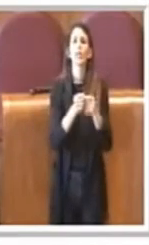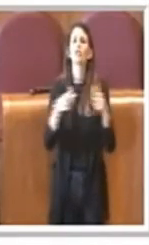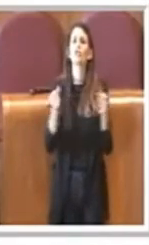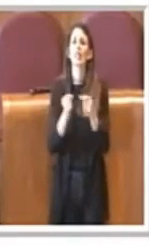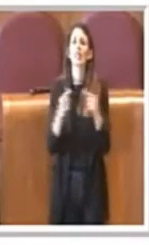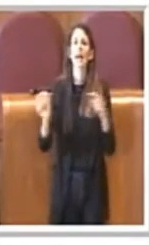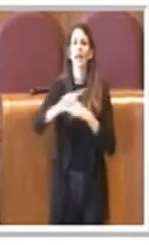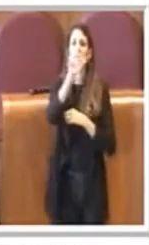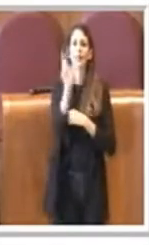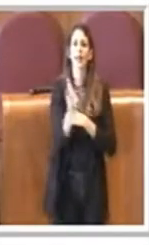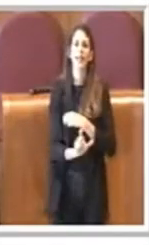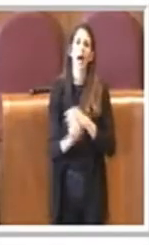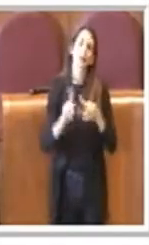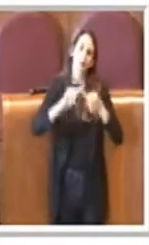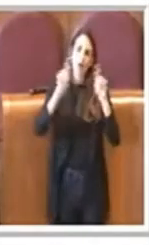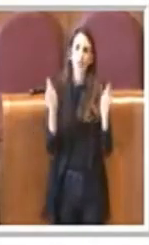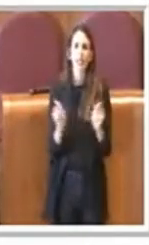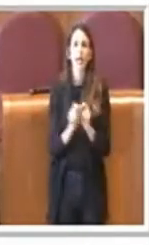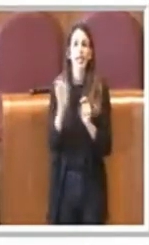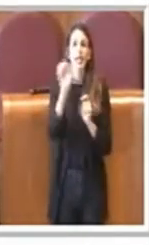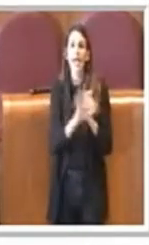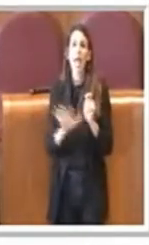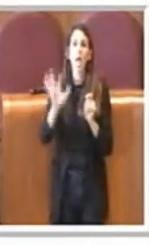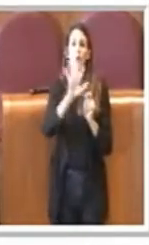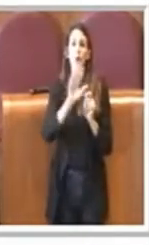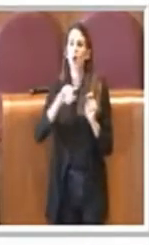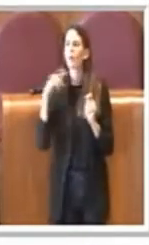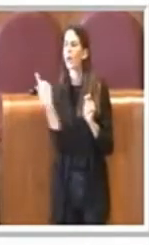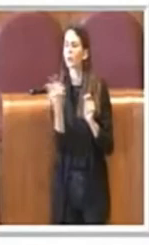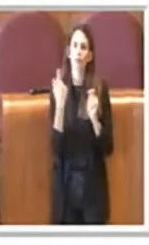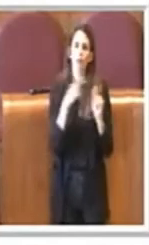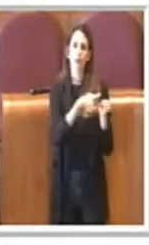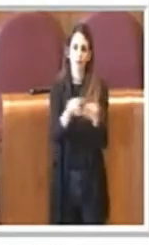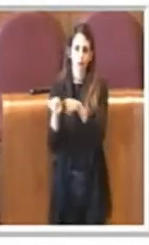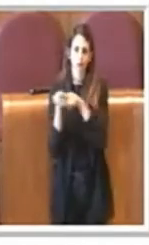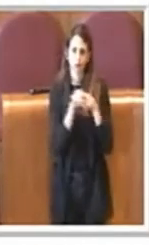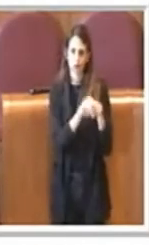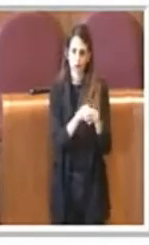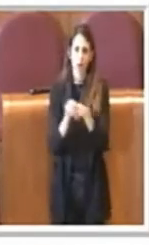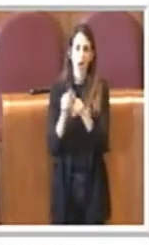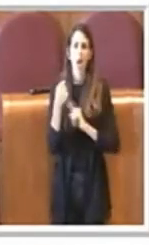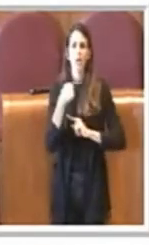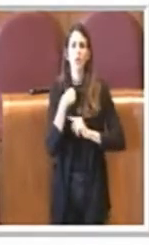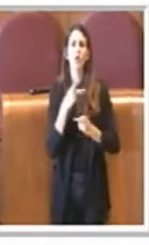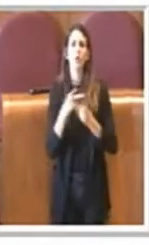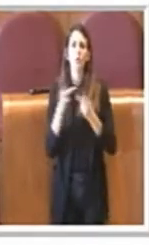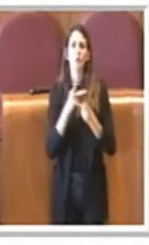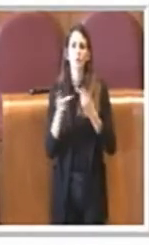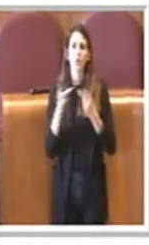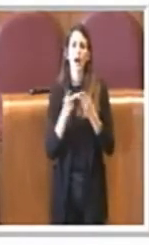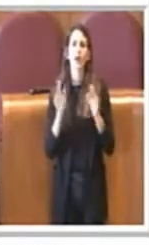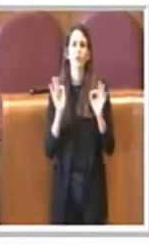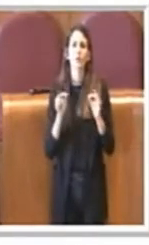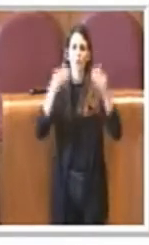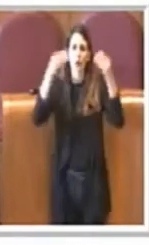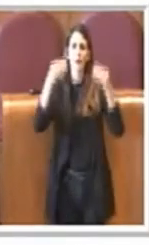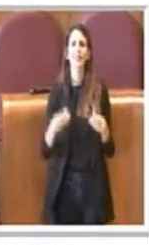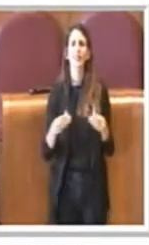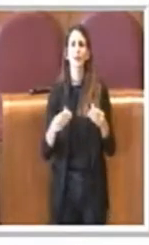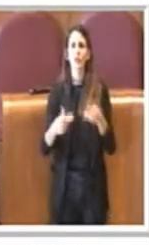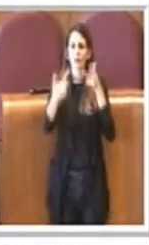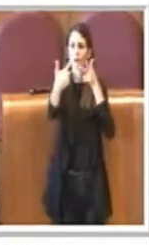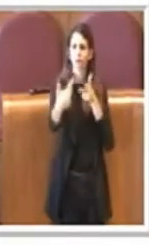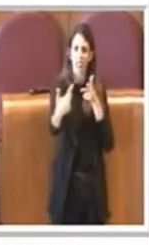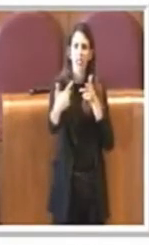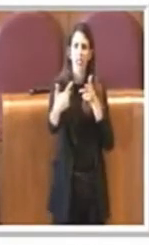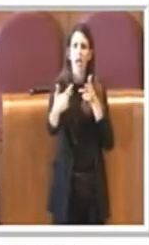periodo ho intensificato gli scambi attraverso ovviamente piattaforme di videoconferenza, non solo con le città italiane, ma anche con altre città europee. Tutti